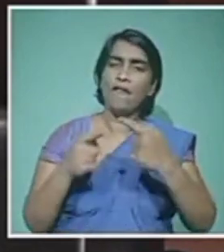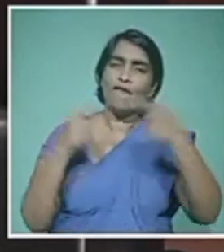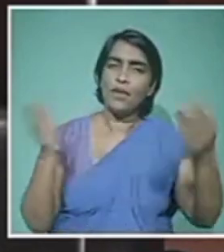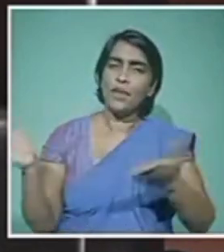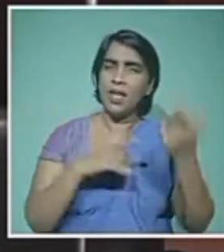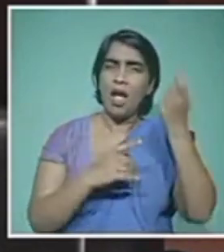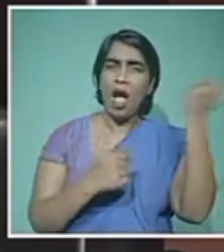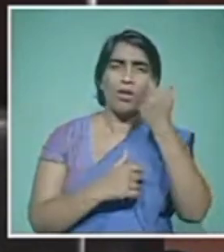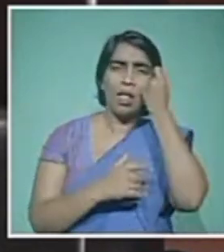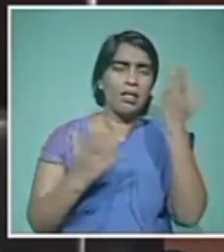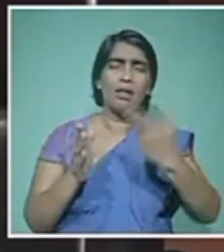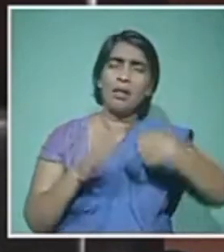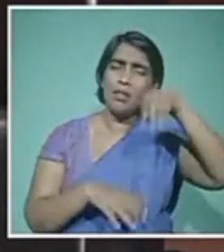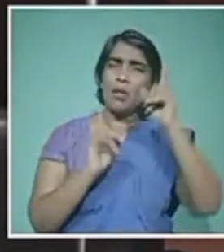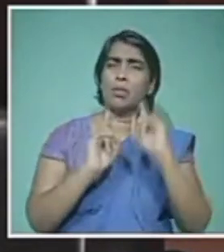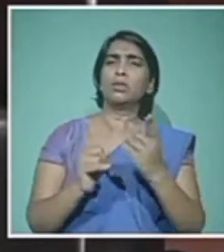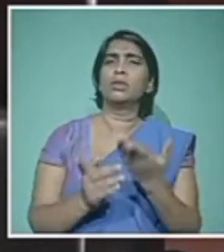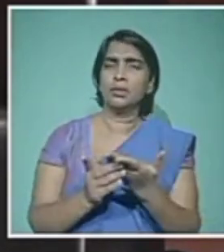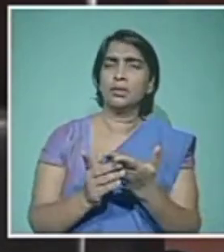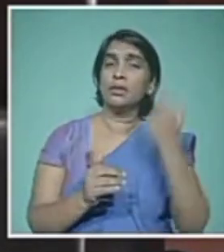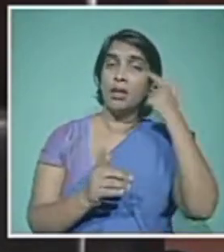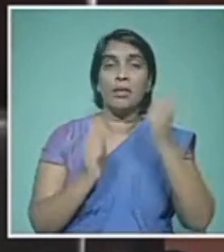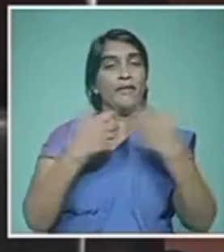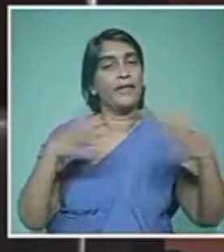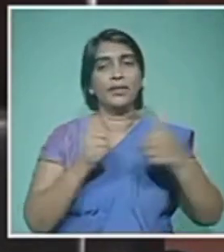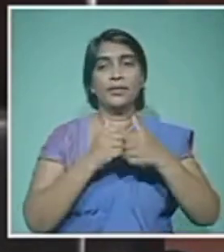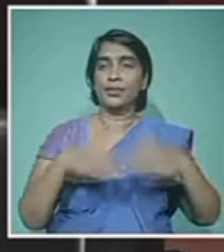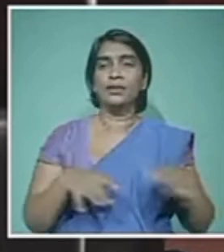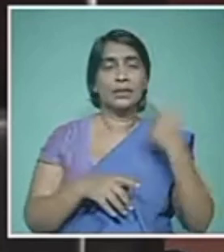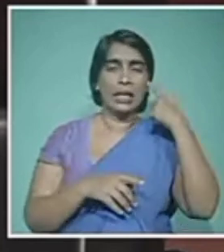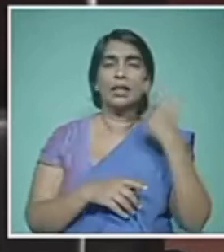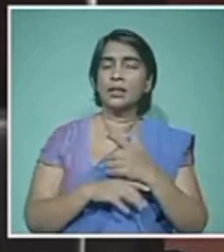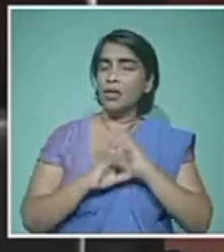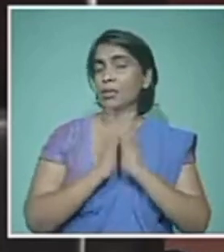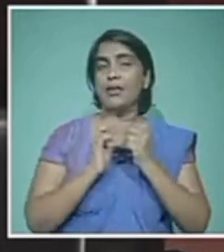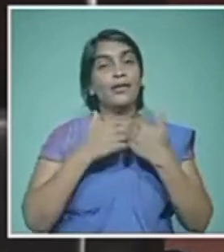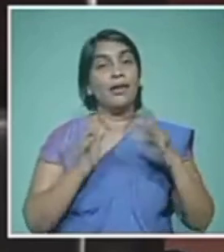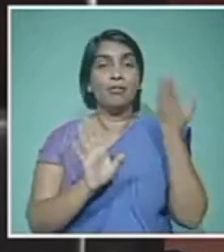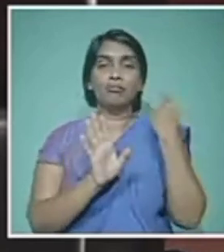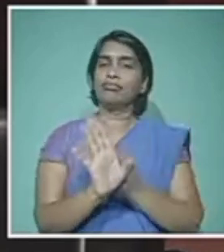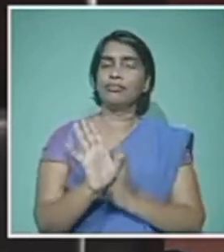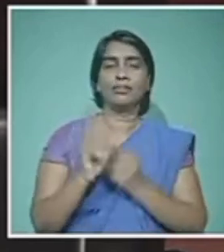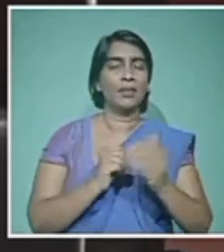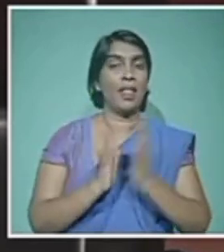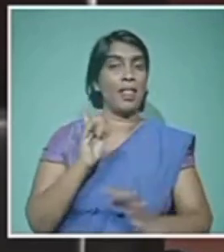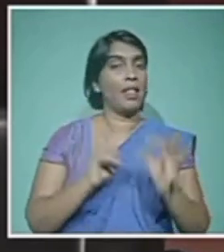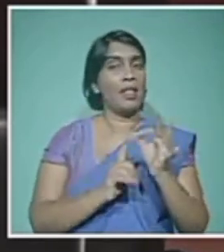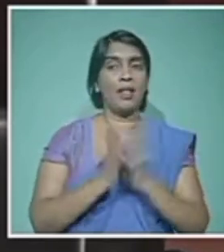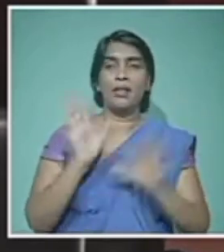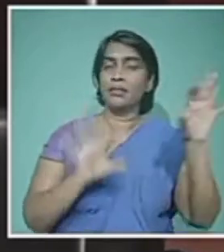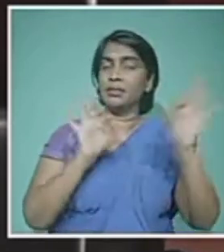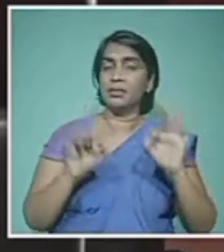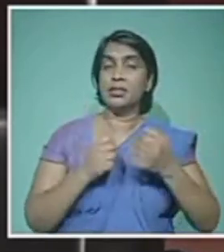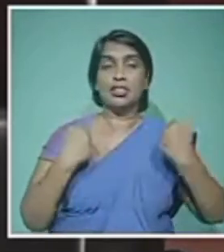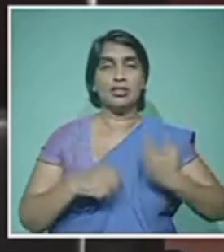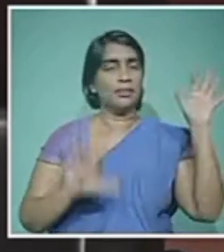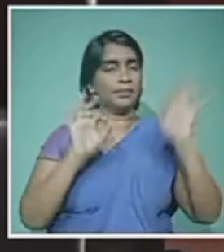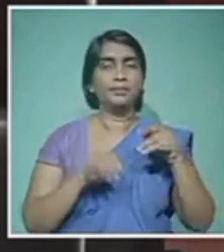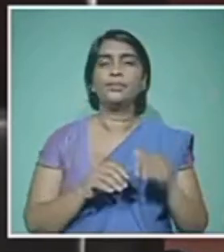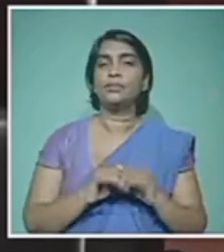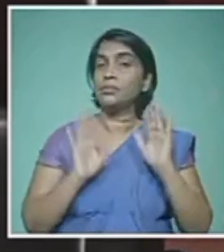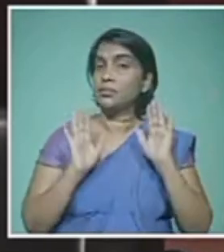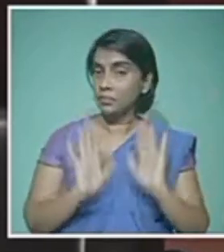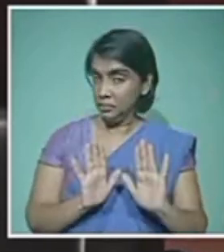අදහස් නෑනේ. පරණ විදියටම තමයි. දැන් මේගොල්ලෝ ඉදන් ඔක්කොම ඉවරයි. ආ මේ ඔක්කොම ඉවරයි අයි පරණ විදියට. අමෙති උරුපත් කරගෙන සස්සත බාබිත උරුපත් කරගෙන.